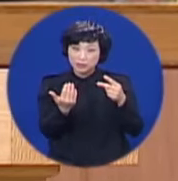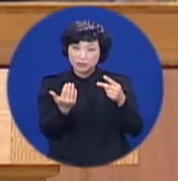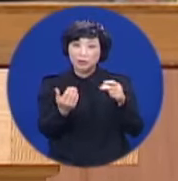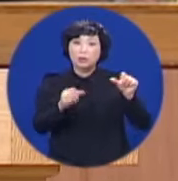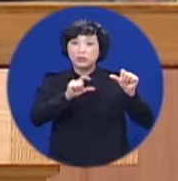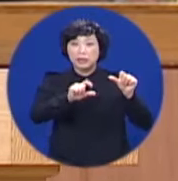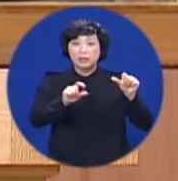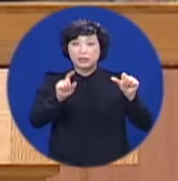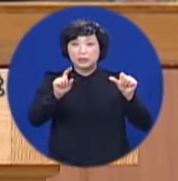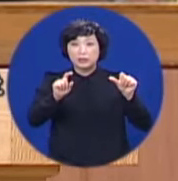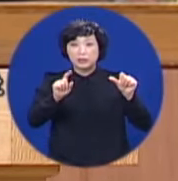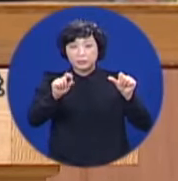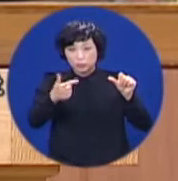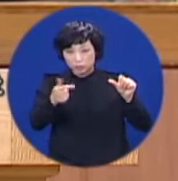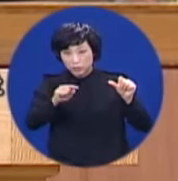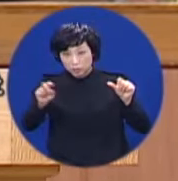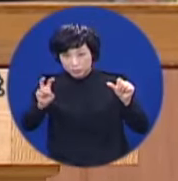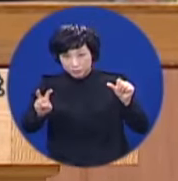19절 20절에